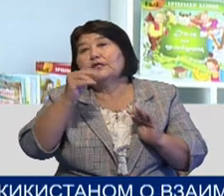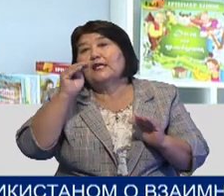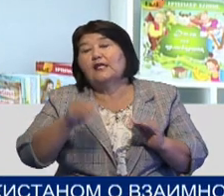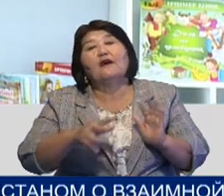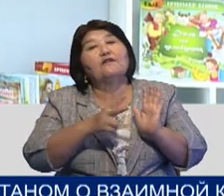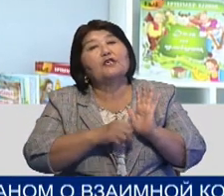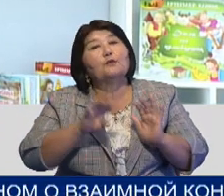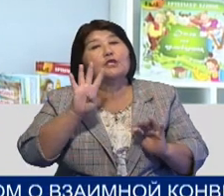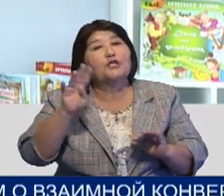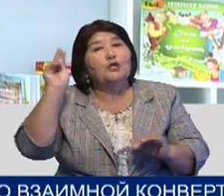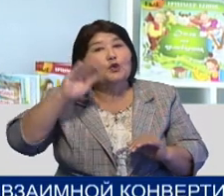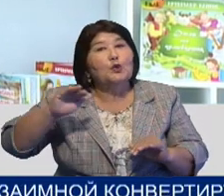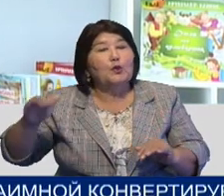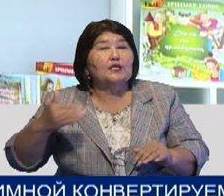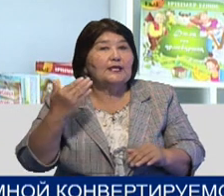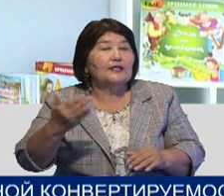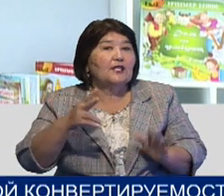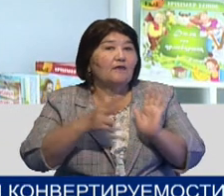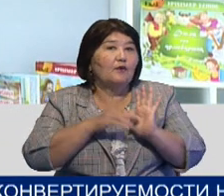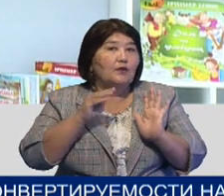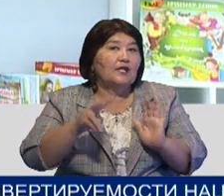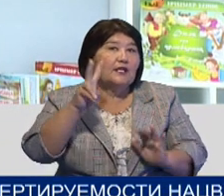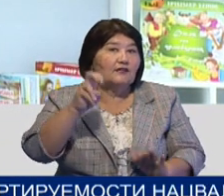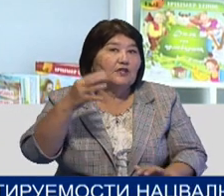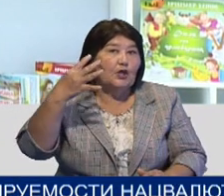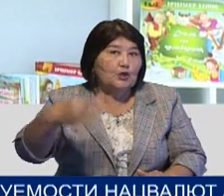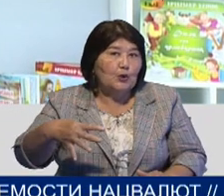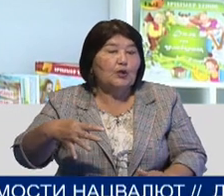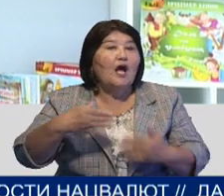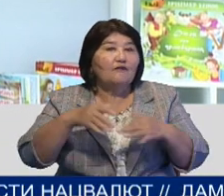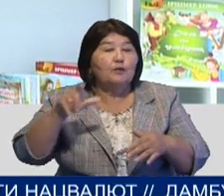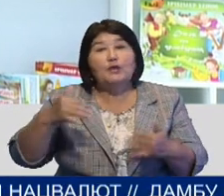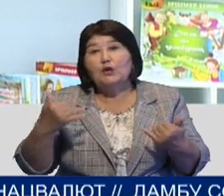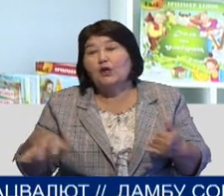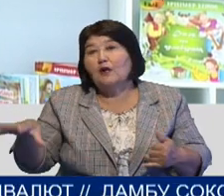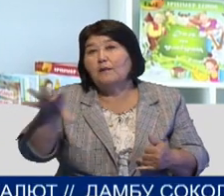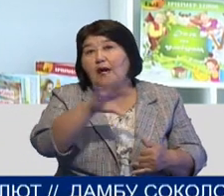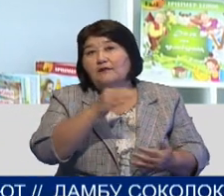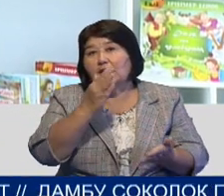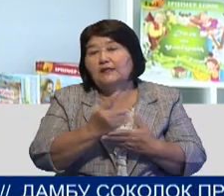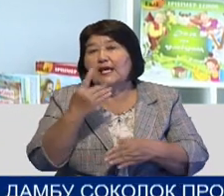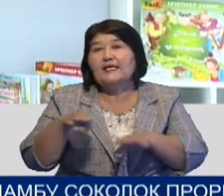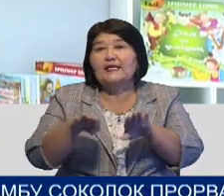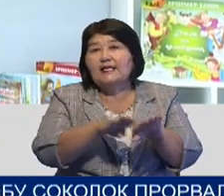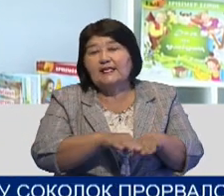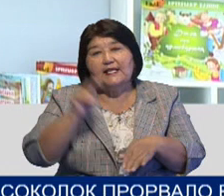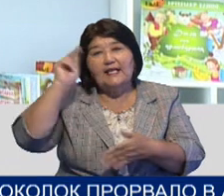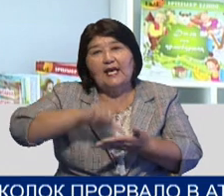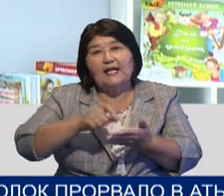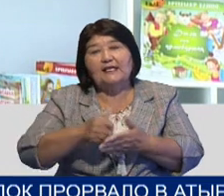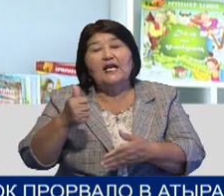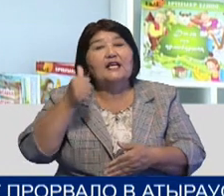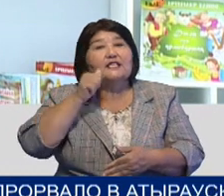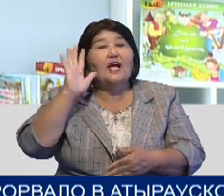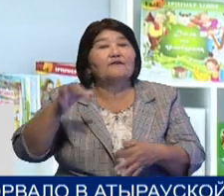18184 школьников из них 8240 выпускники сегодня по всей стране прошёл единый классный час завтра